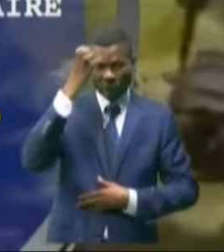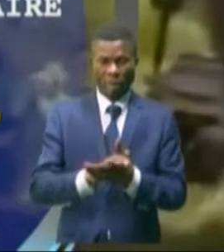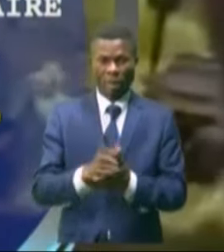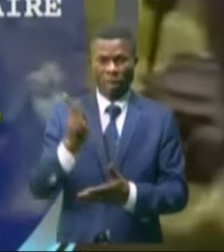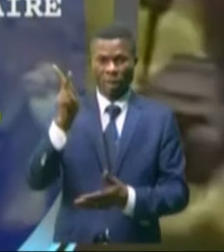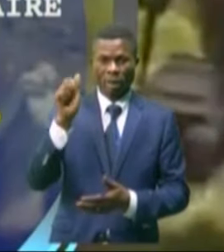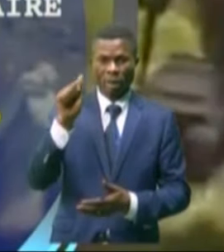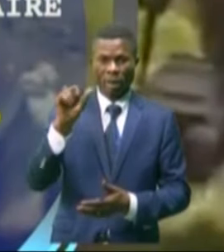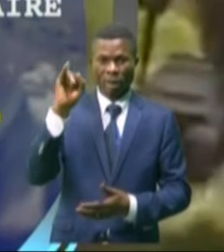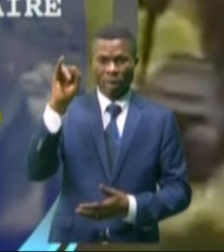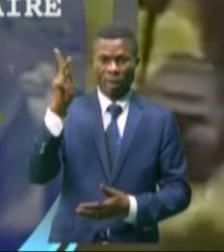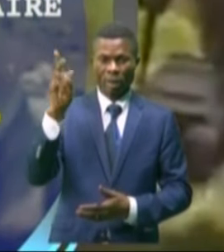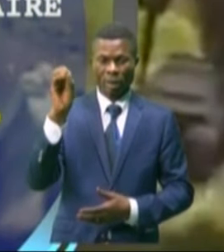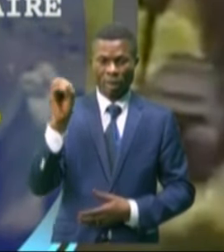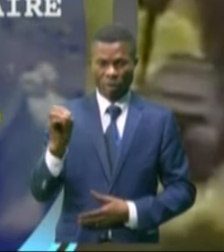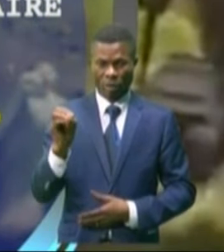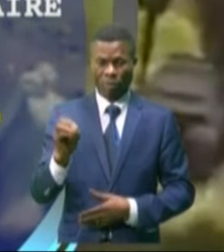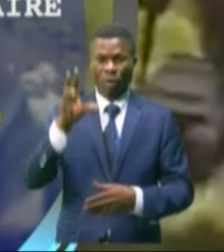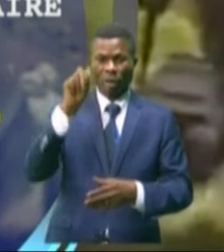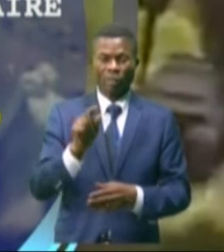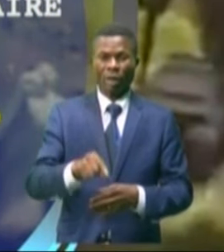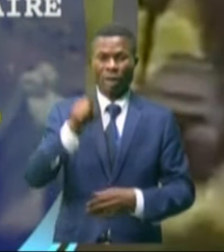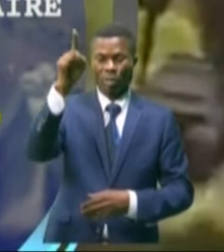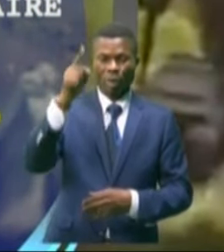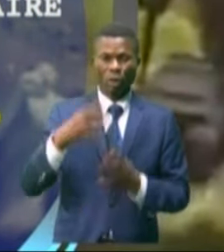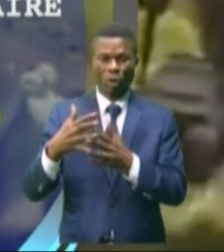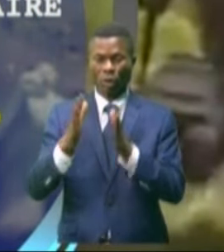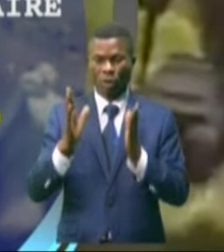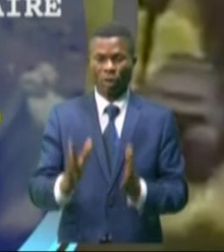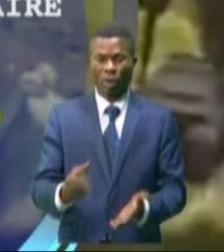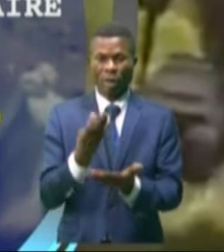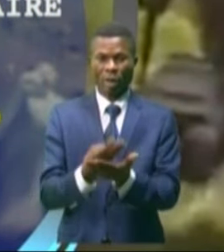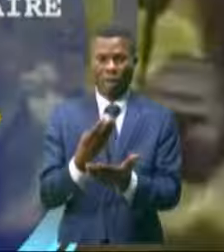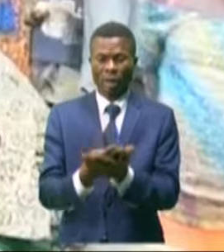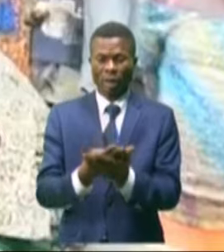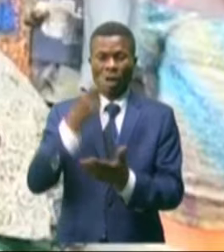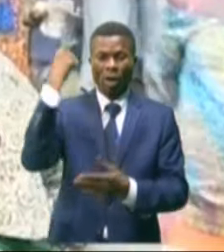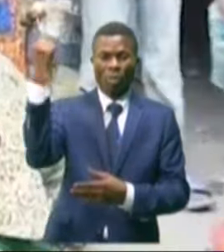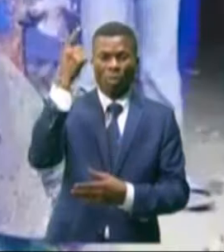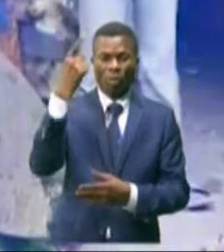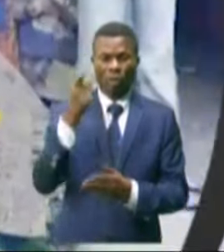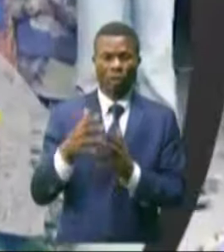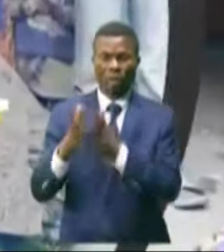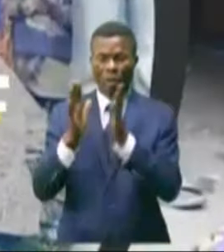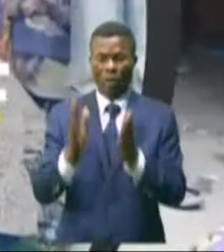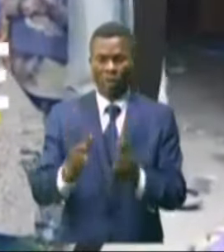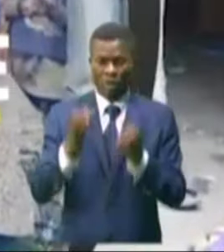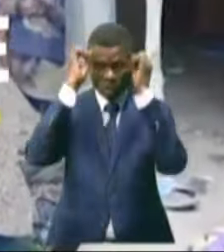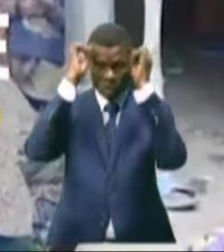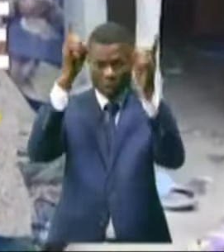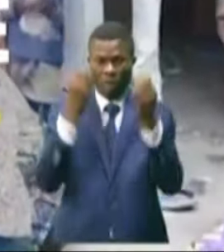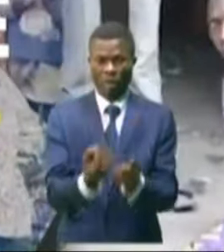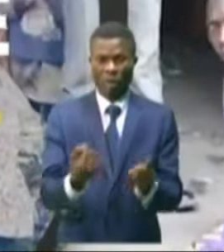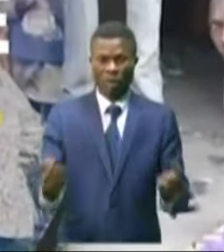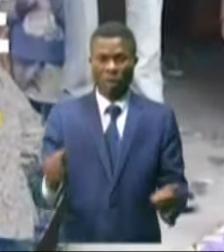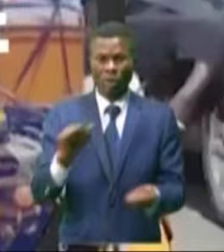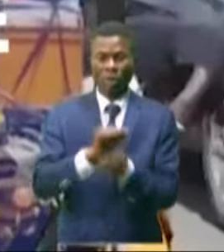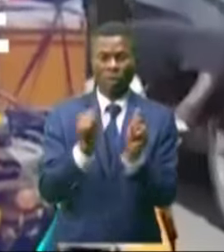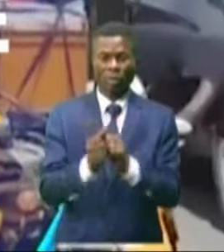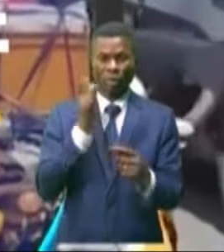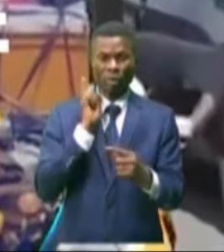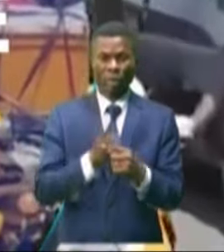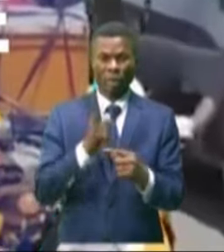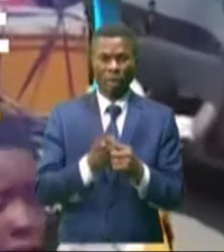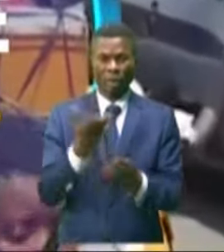Et puis 20 millions de dollars américains, c'est le montant alloué par le Fonds mondial des Nations Unies pour l'éducation des enfants en situation